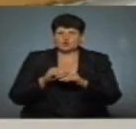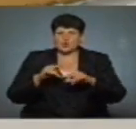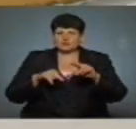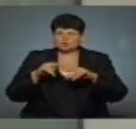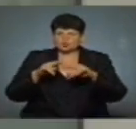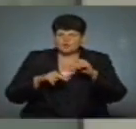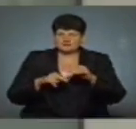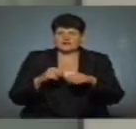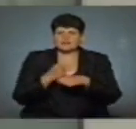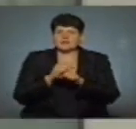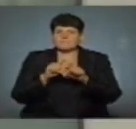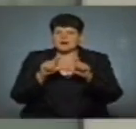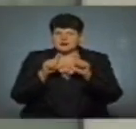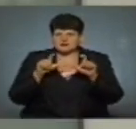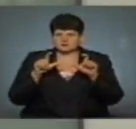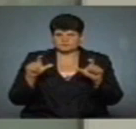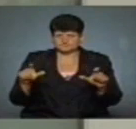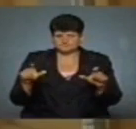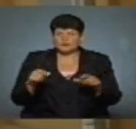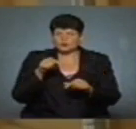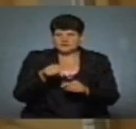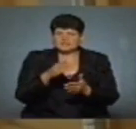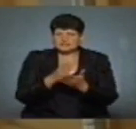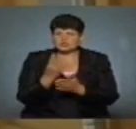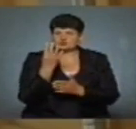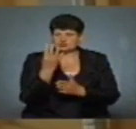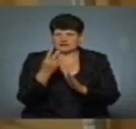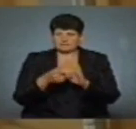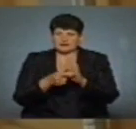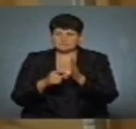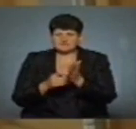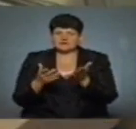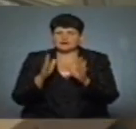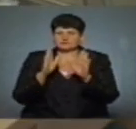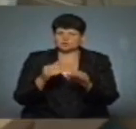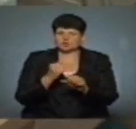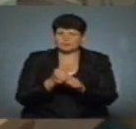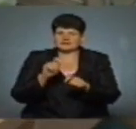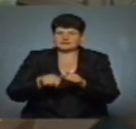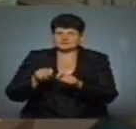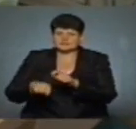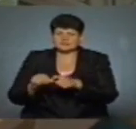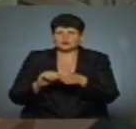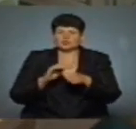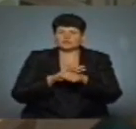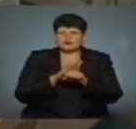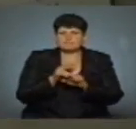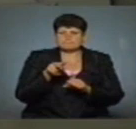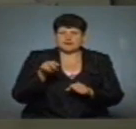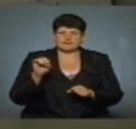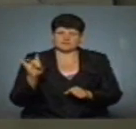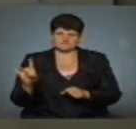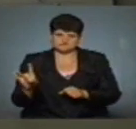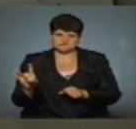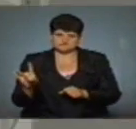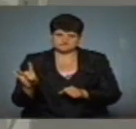вірусологічна лабораторія обласного лабораторного центру. У ній є 4 приміщення, в яких робитимуть тести на COVID-19 методом